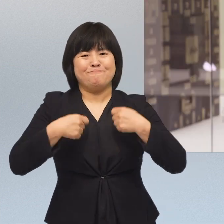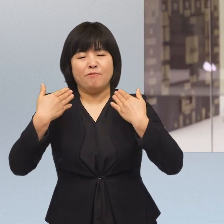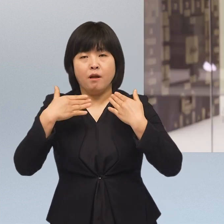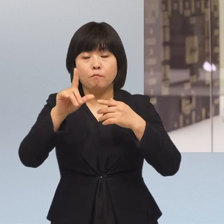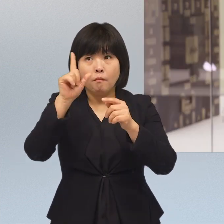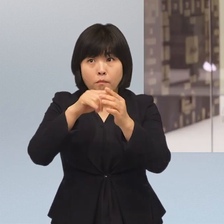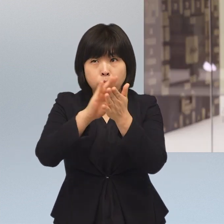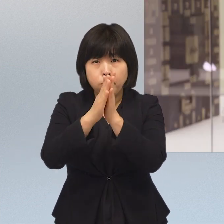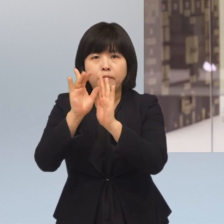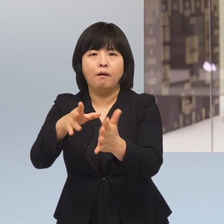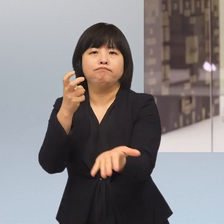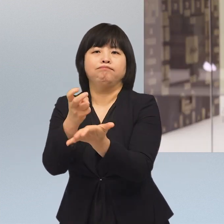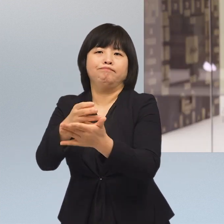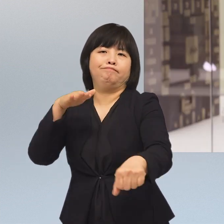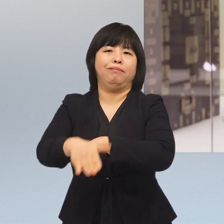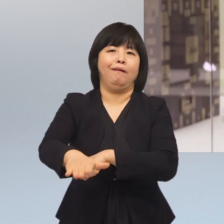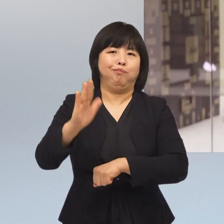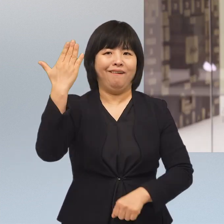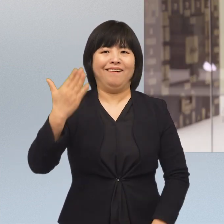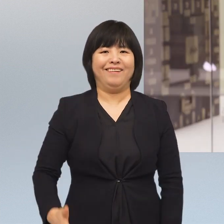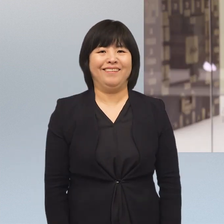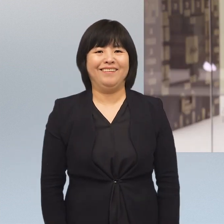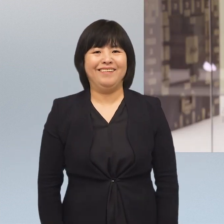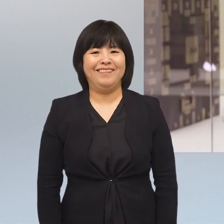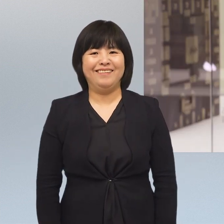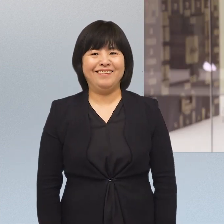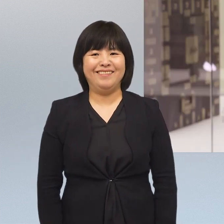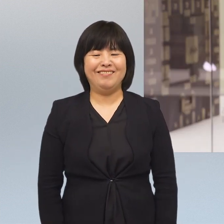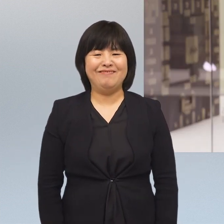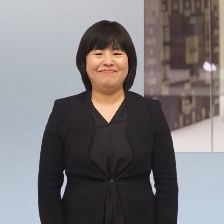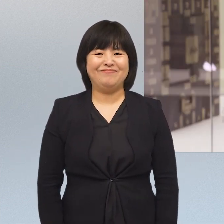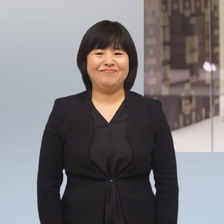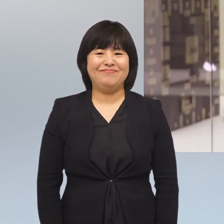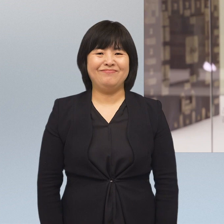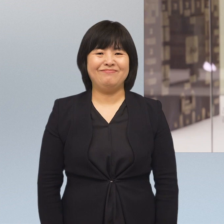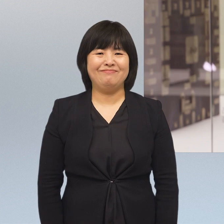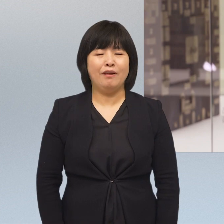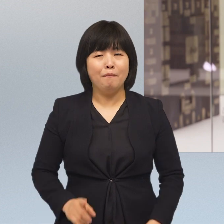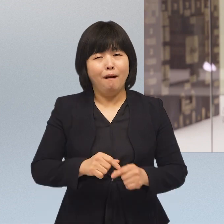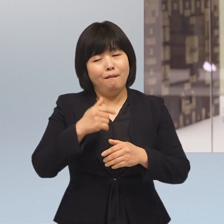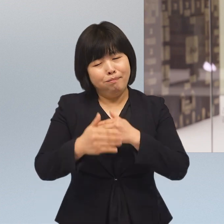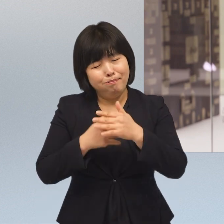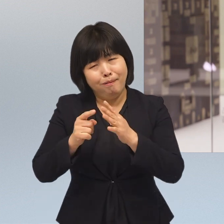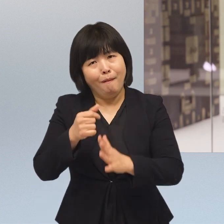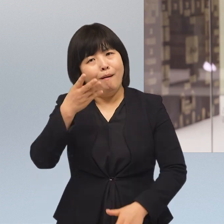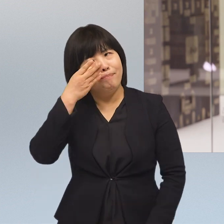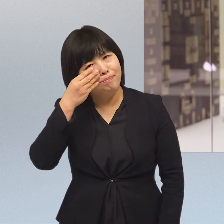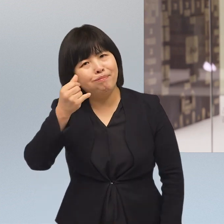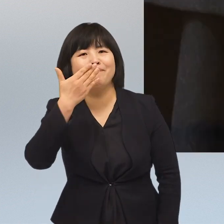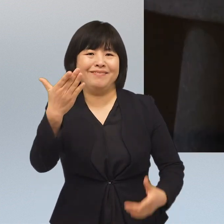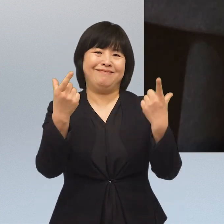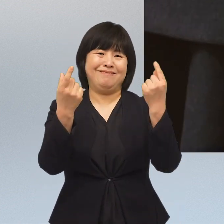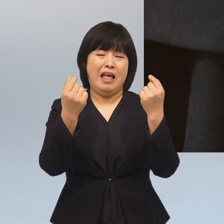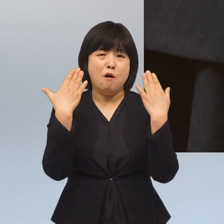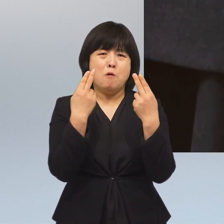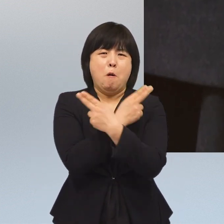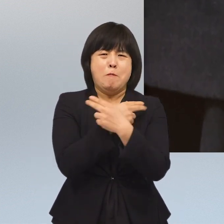이제 학교라는 어떤 이렇게 제도화된 거에서도 이제 이렇게 나타나니까 그런 데서 좀 더 익숙해질 수가 있었던 거죠.